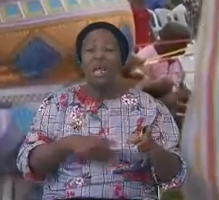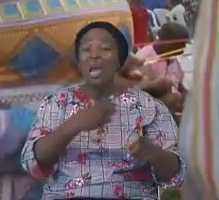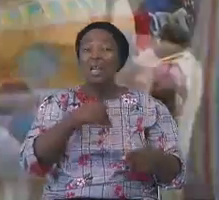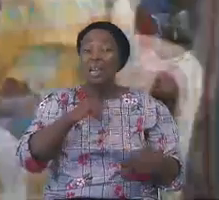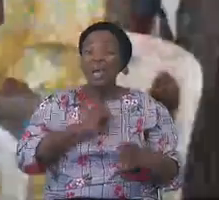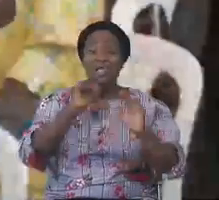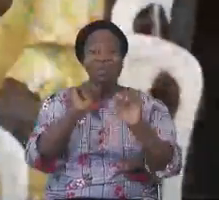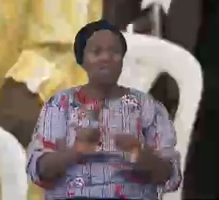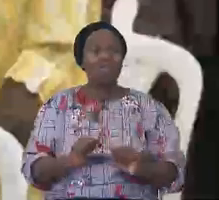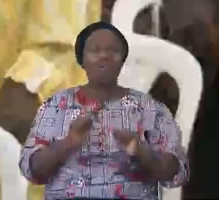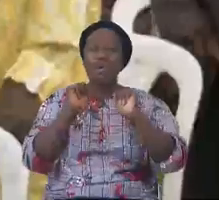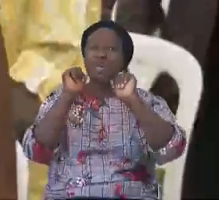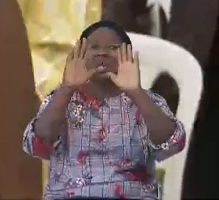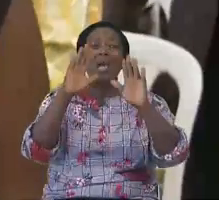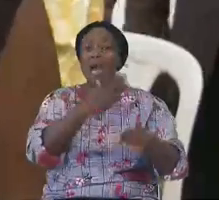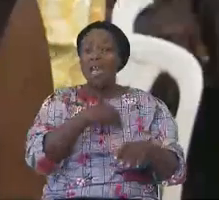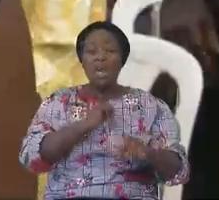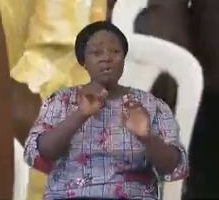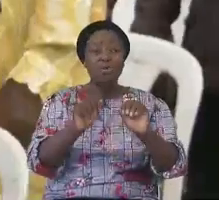m'identifie au Seigneur,